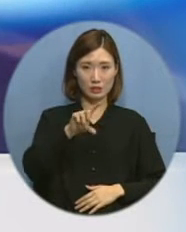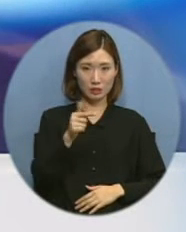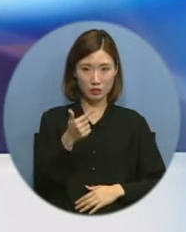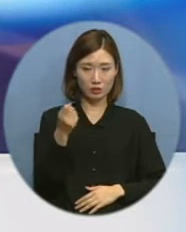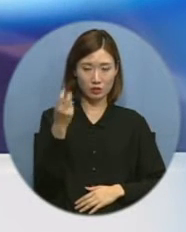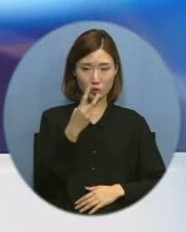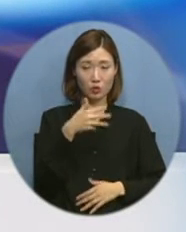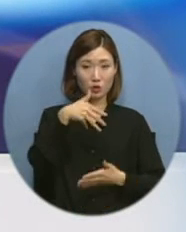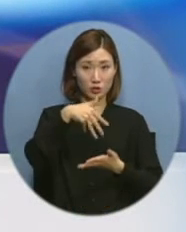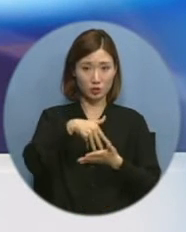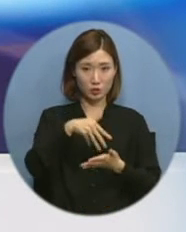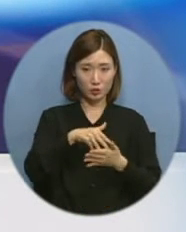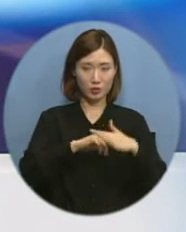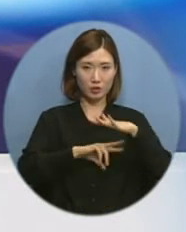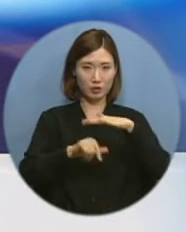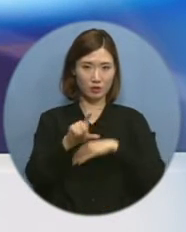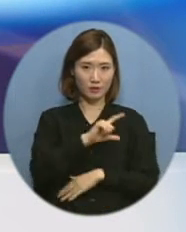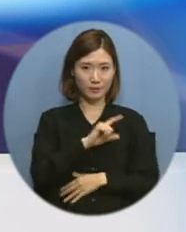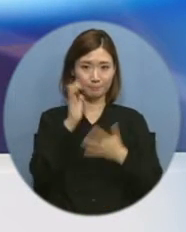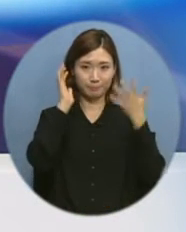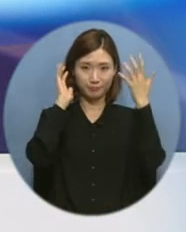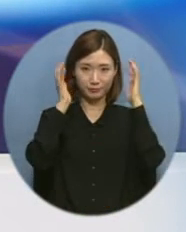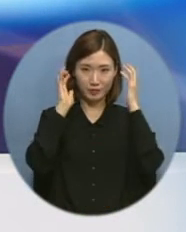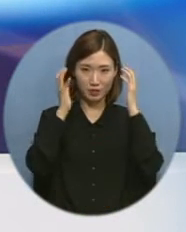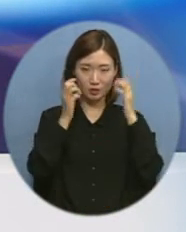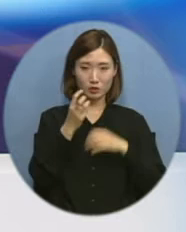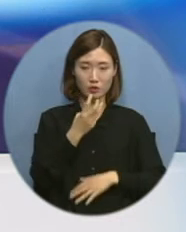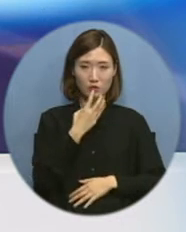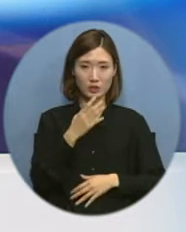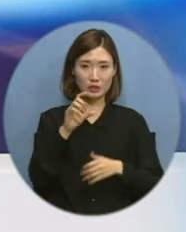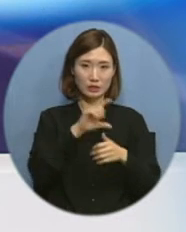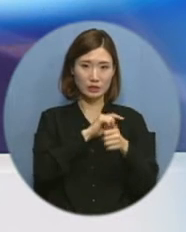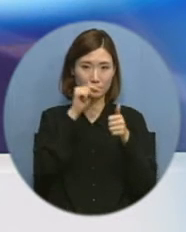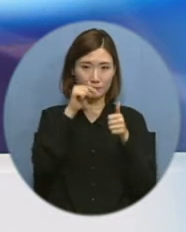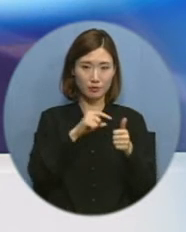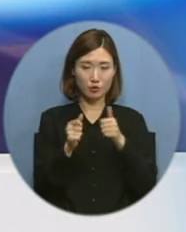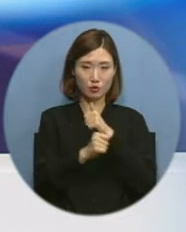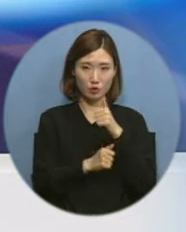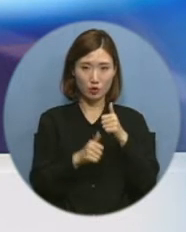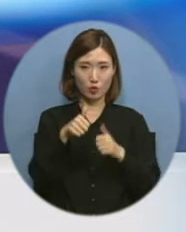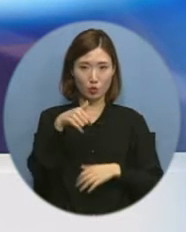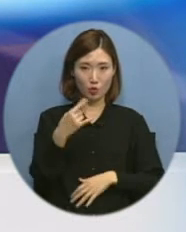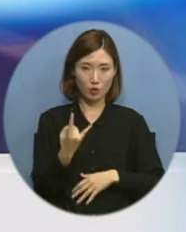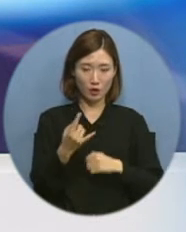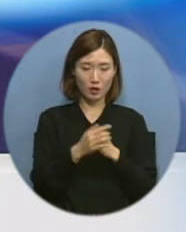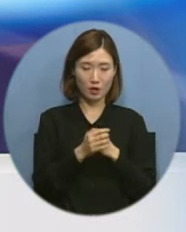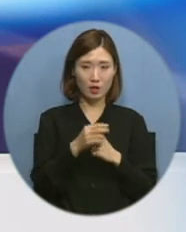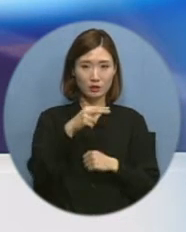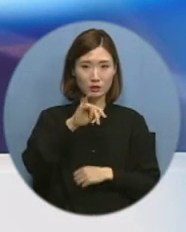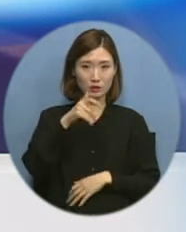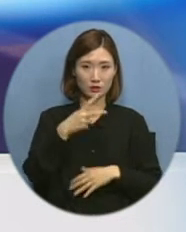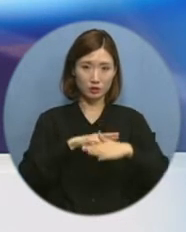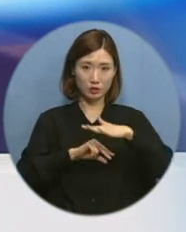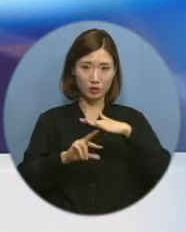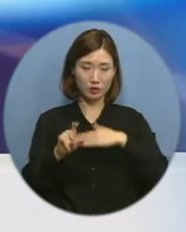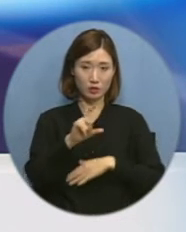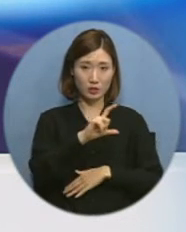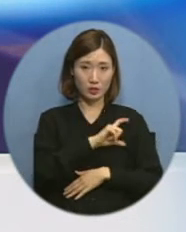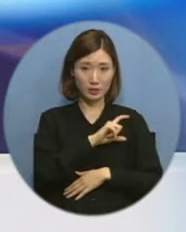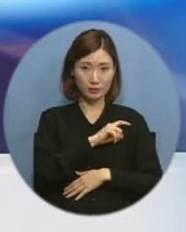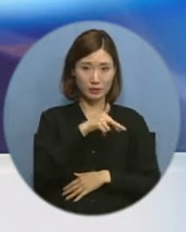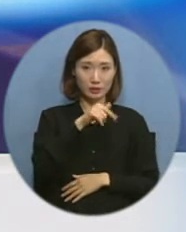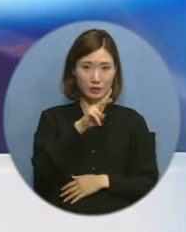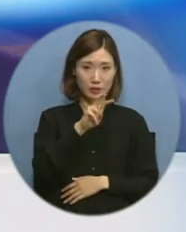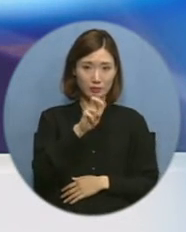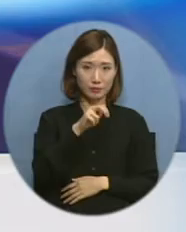신천역과 신촌역 헷갈리시죠? 이에 서울시 지명위원회가 송파구에 있는 지하철 2호선 신천역의 역명을